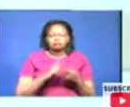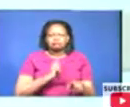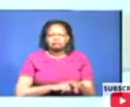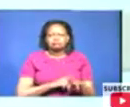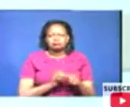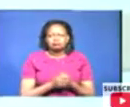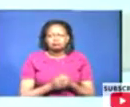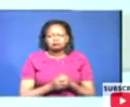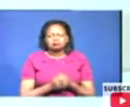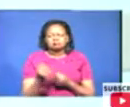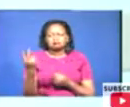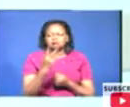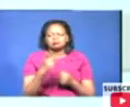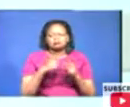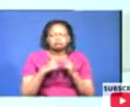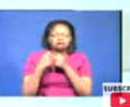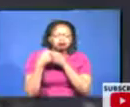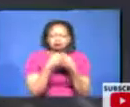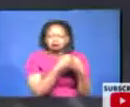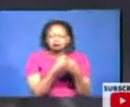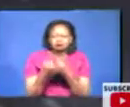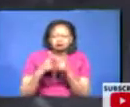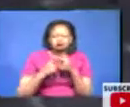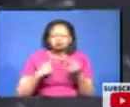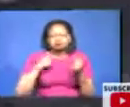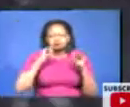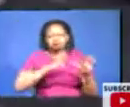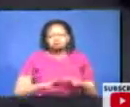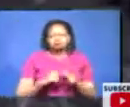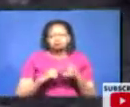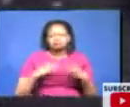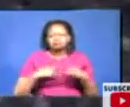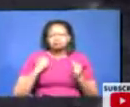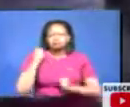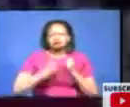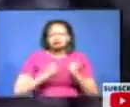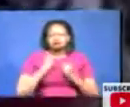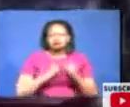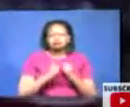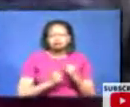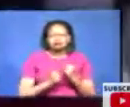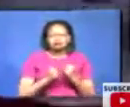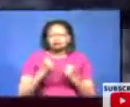napigana sasa ikawa mimi. Unajua nyasi ndio inaumia. Watu wale walikuwa nakibia kwa John Bigot.